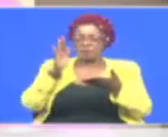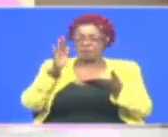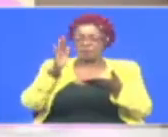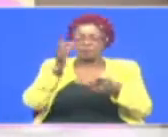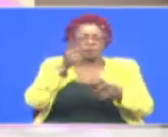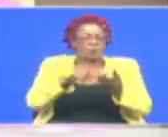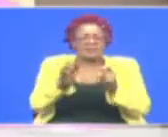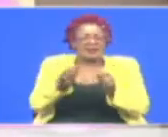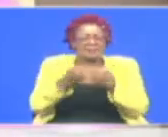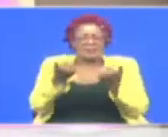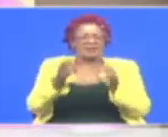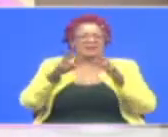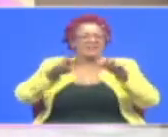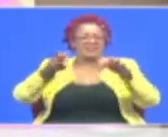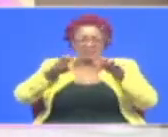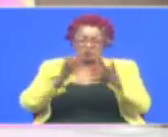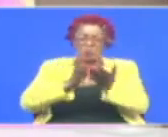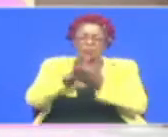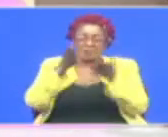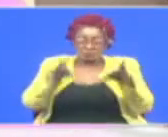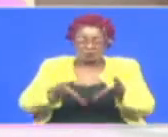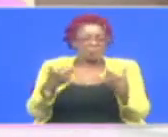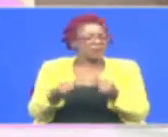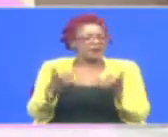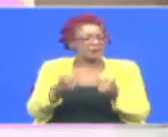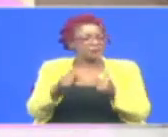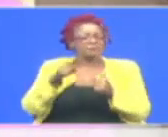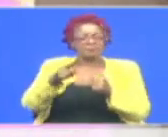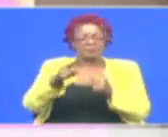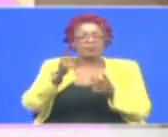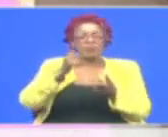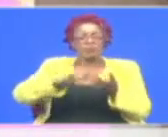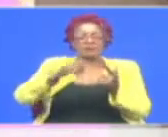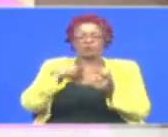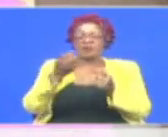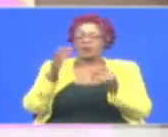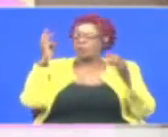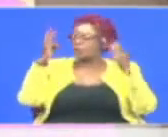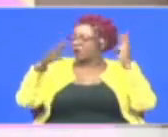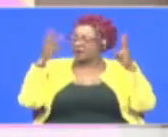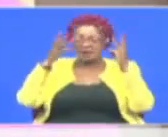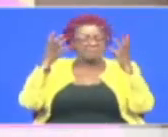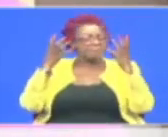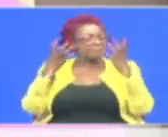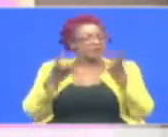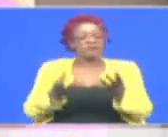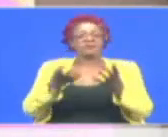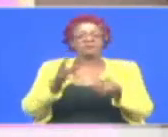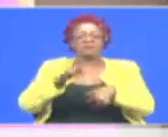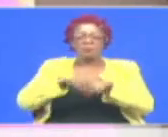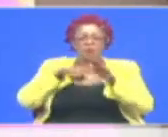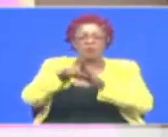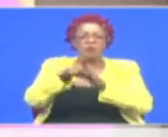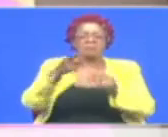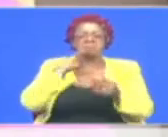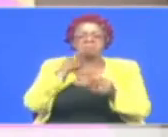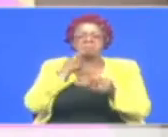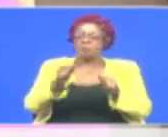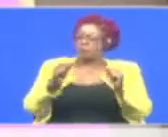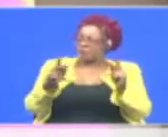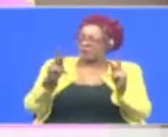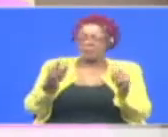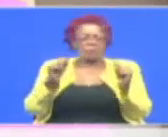That investigation ijaenda through up to now. Hiyo ndio yani hofu yetu kubwa. Na tukienda tunaambia Veronica ako sawa. Ako